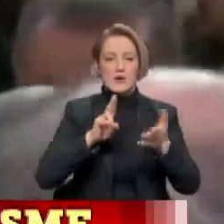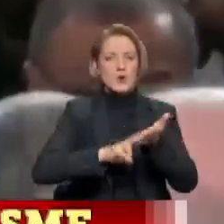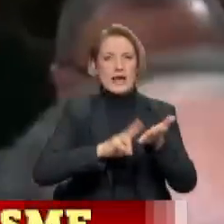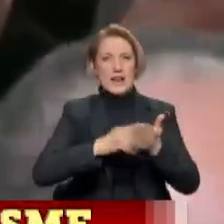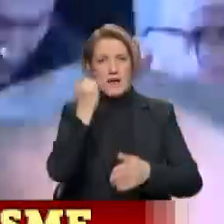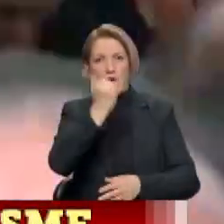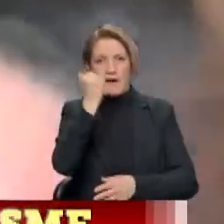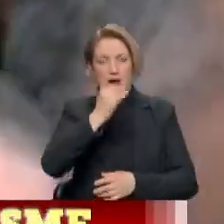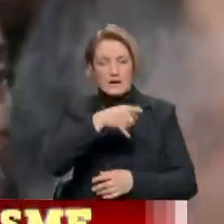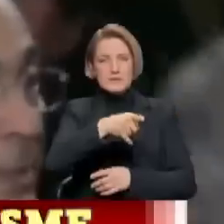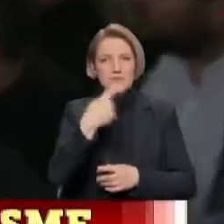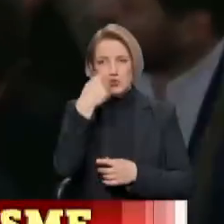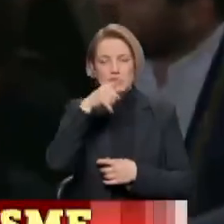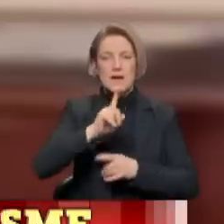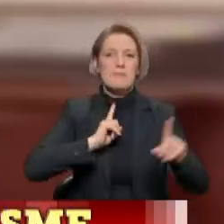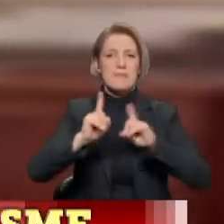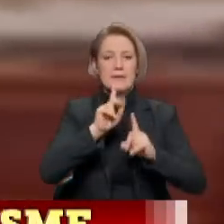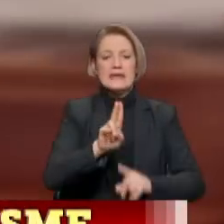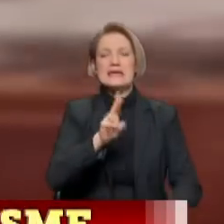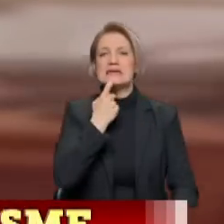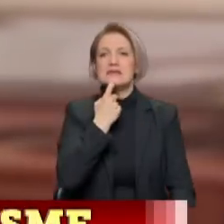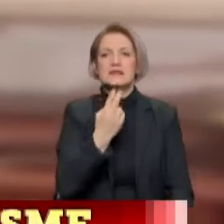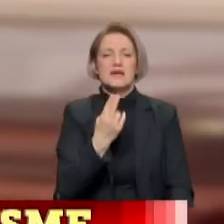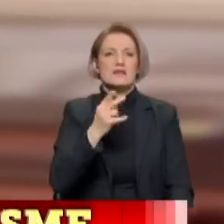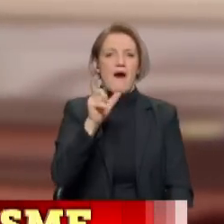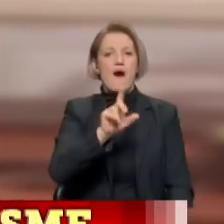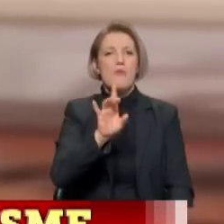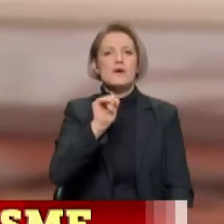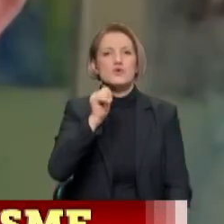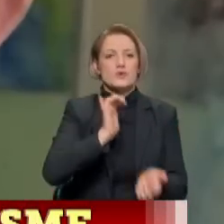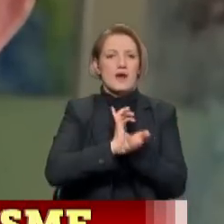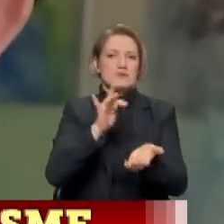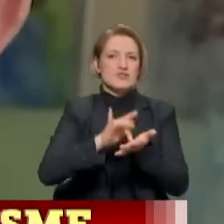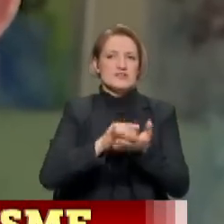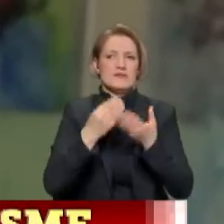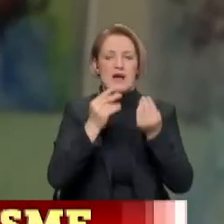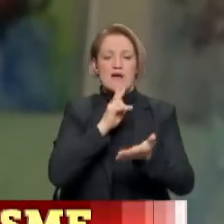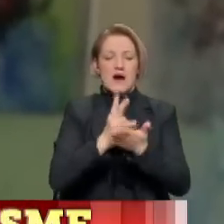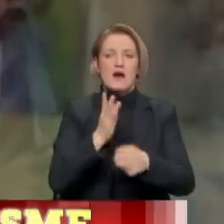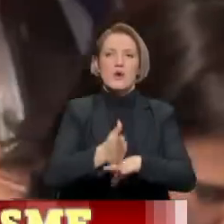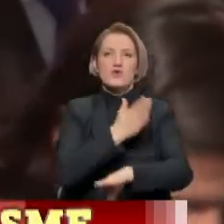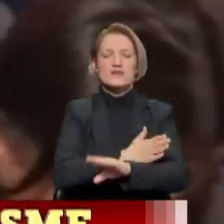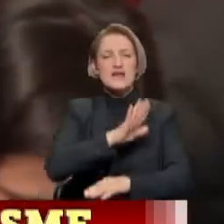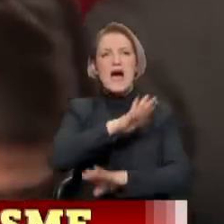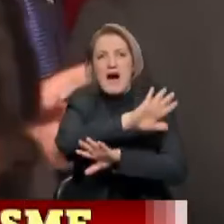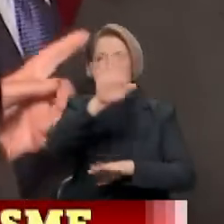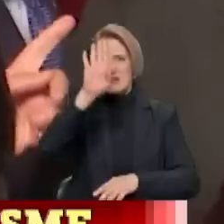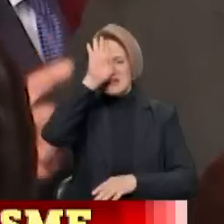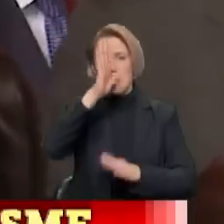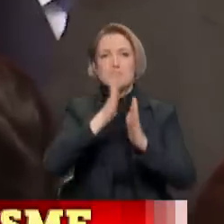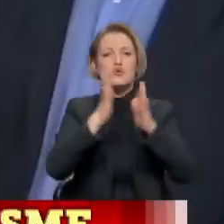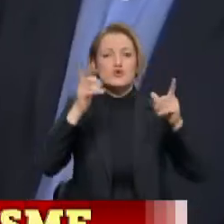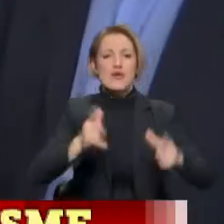hakaret iddiasıyla yargılandığı davada 2 yıl 7 ay 15 gün hapis cezasına çarptırıldı. Karar öncesi herkesi İstanbul Büyükşehir